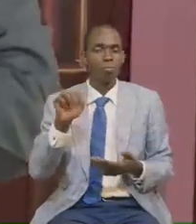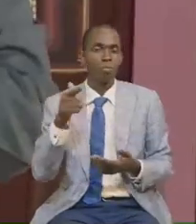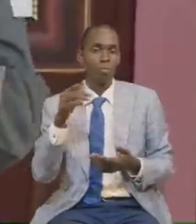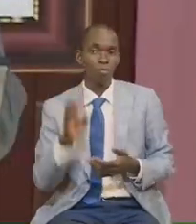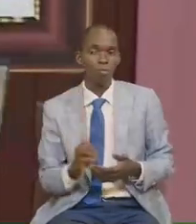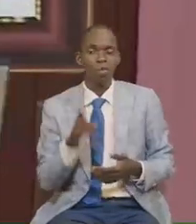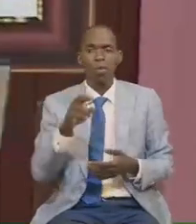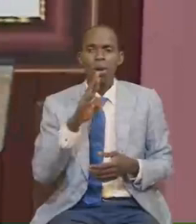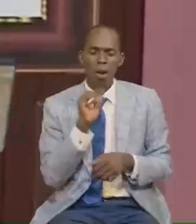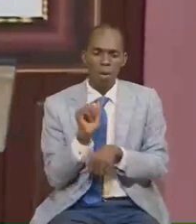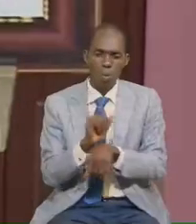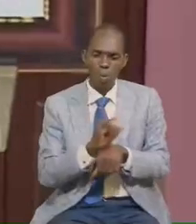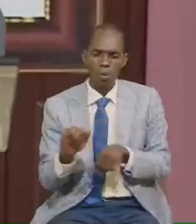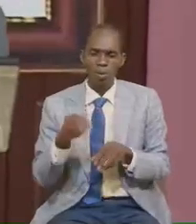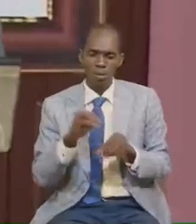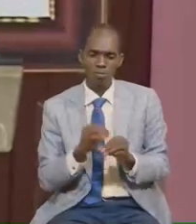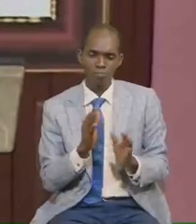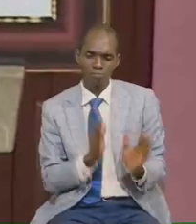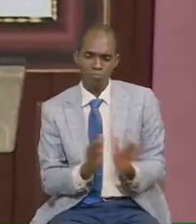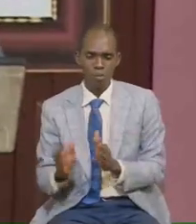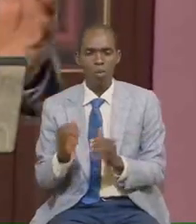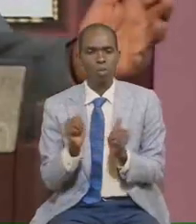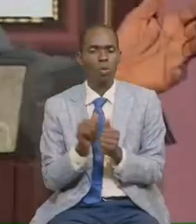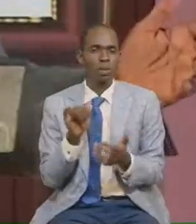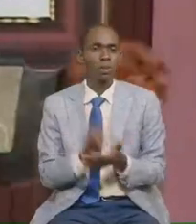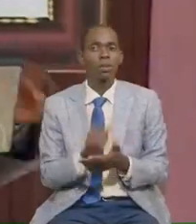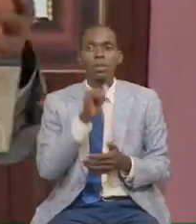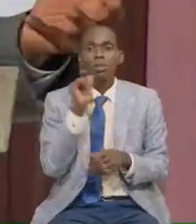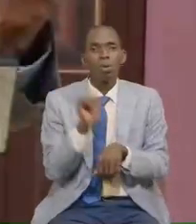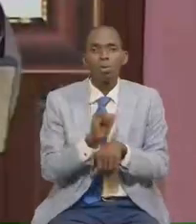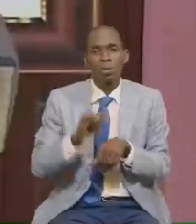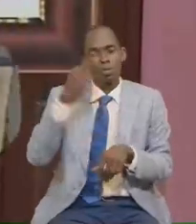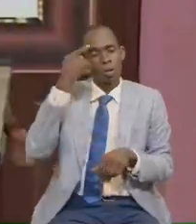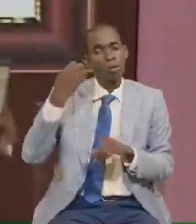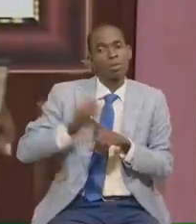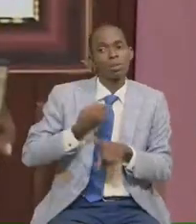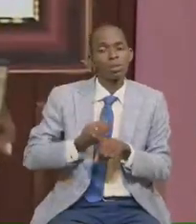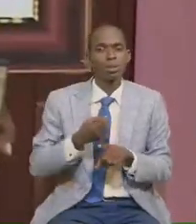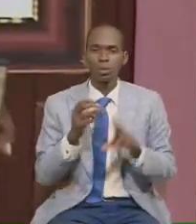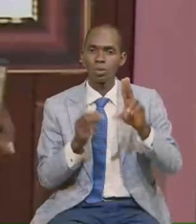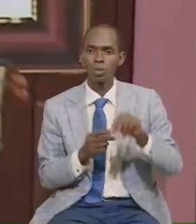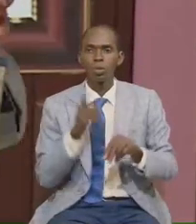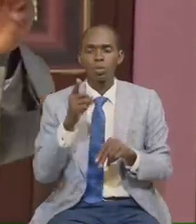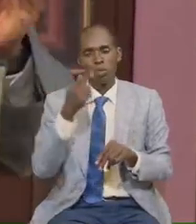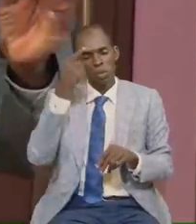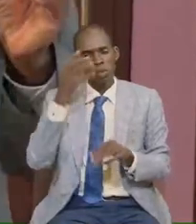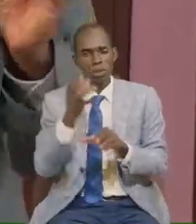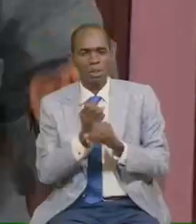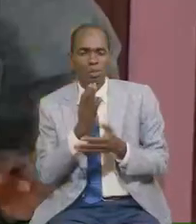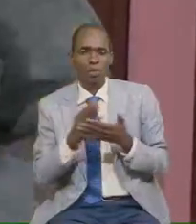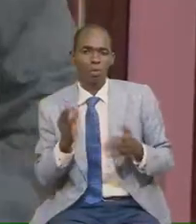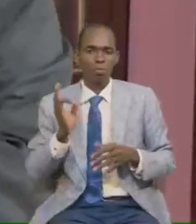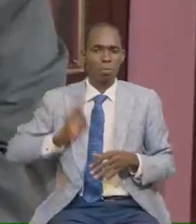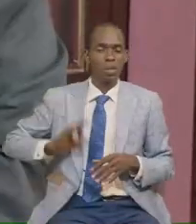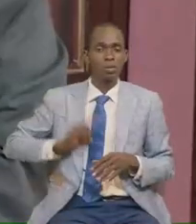travailles dans ce sens-là. Tu ne travailles pas parce que tu as un salaire, mais tu as une rémunération, tu travailles pour que